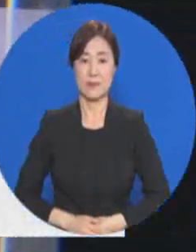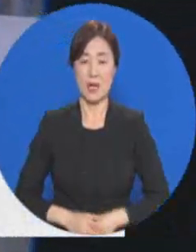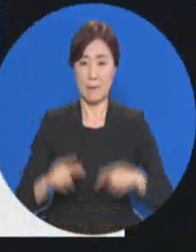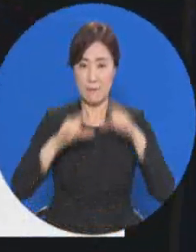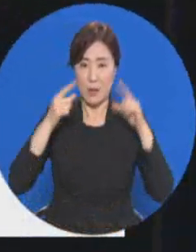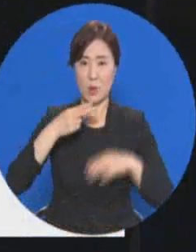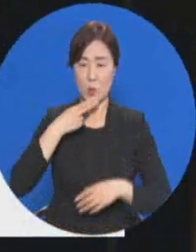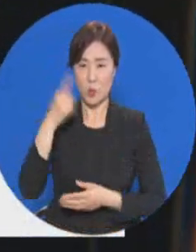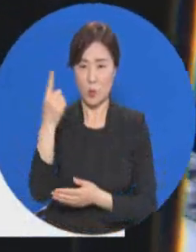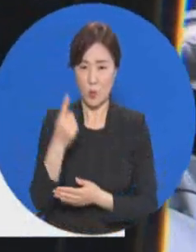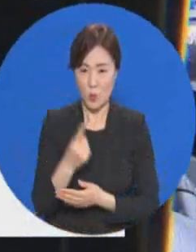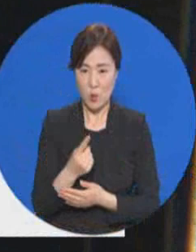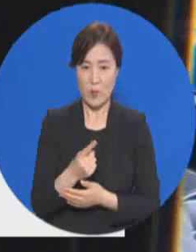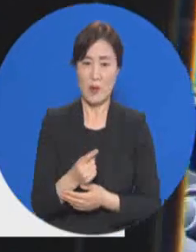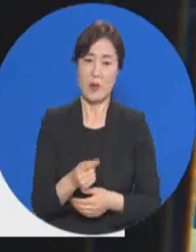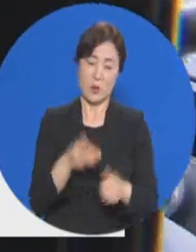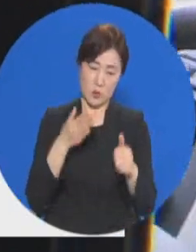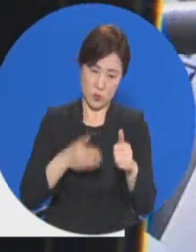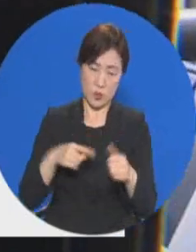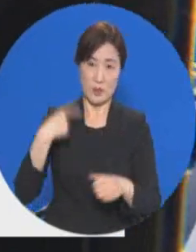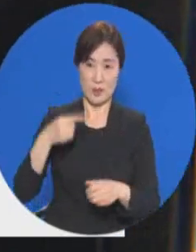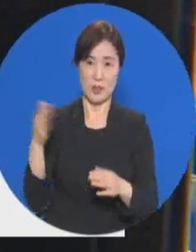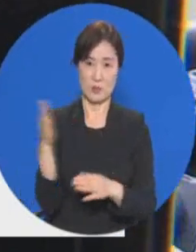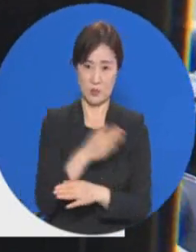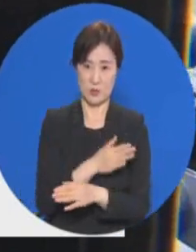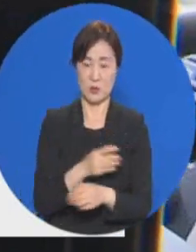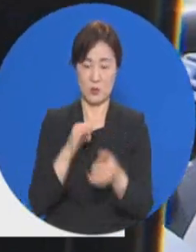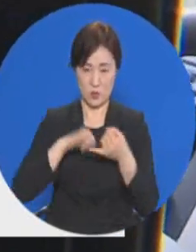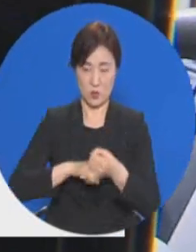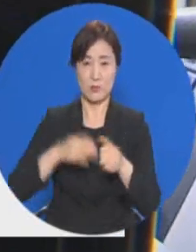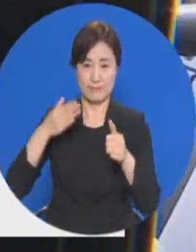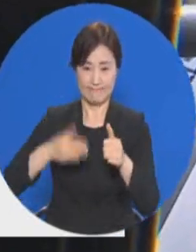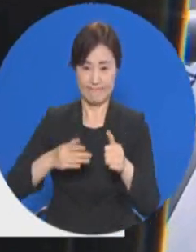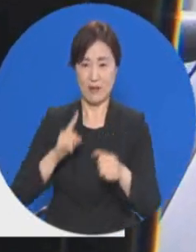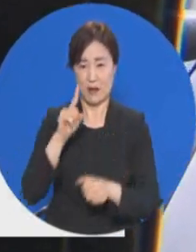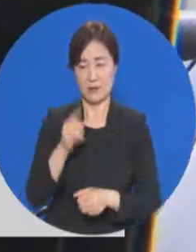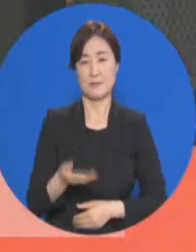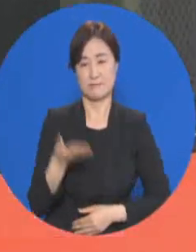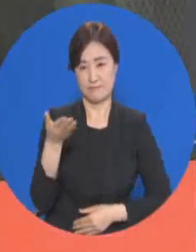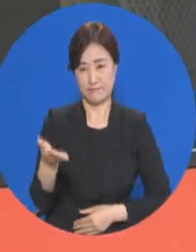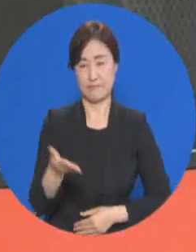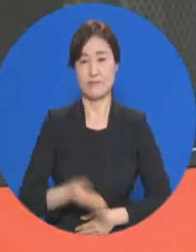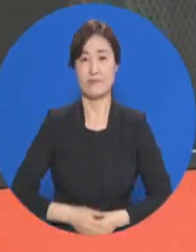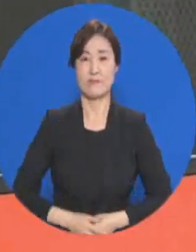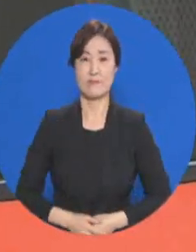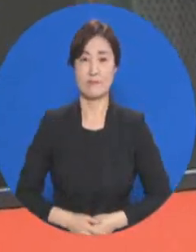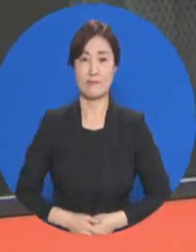껴달라고 얘기하면서도 다음부터 이제 하나씩 주면서 다음부터 껴달라는 식으로 얘기하고 오시가면.